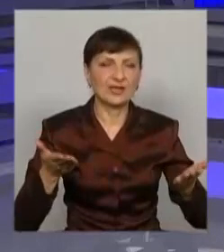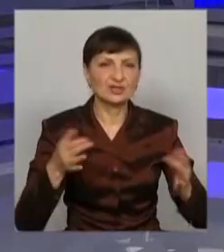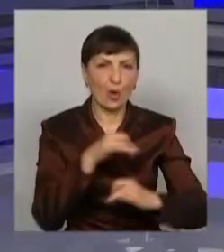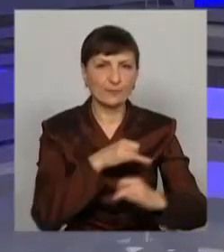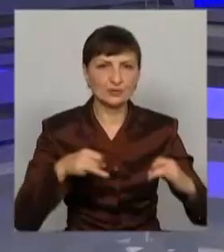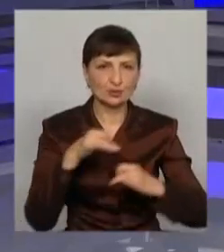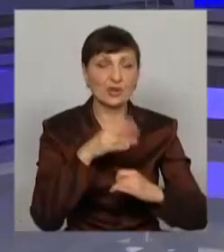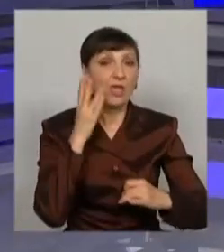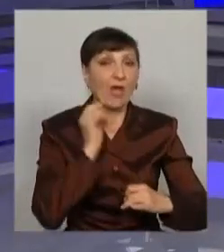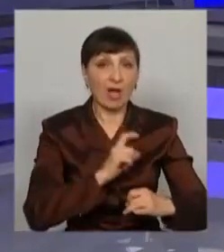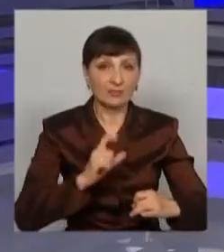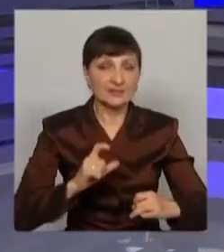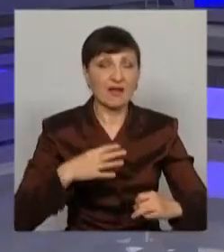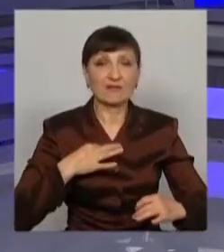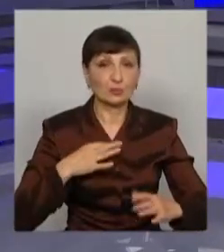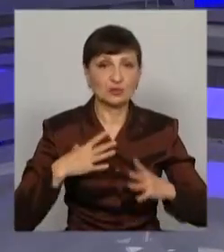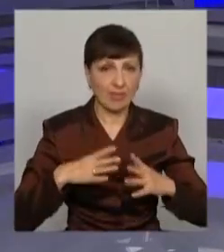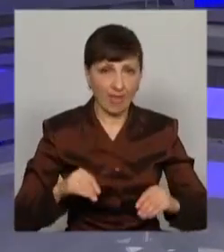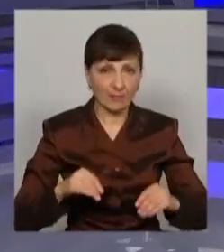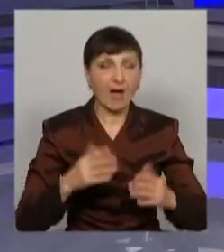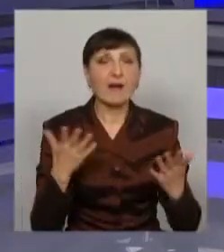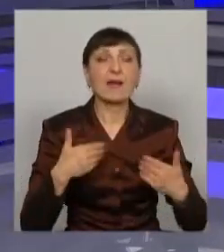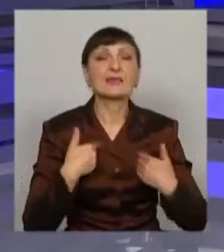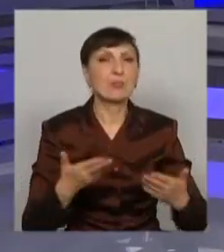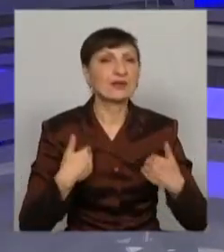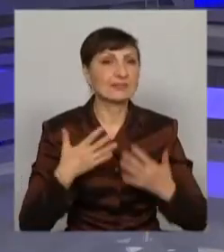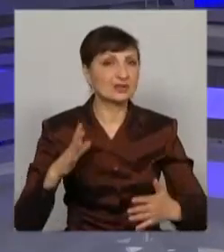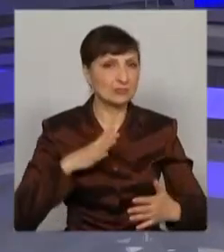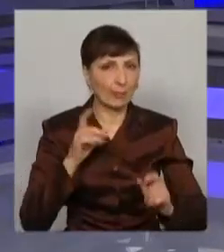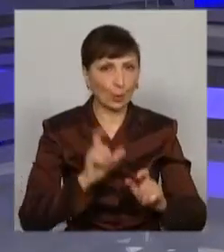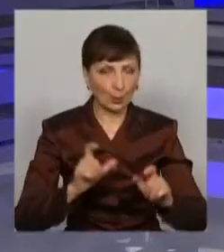и алматинцы не остались в стороне. Какие предложения внесли